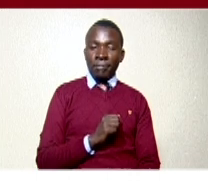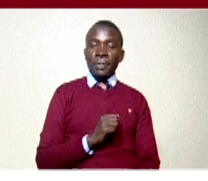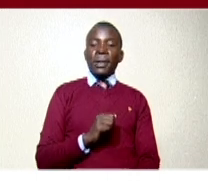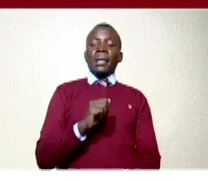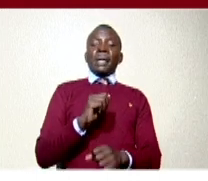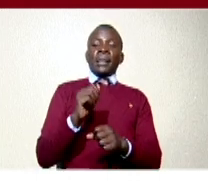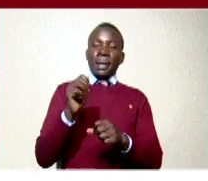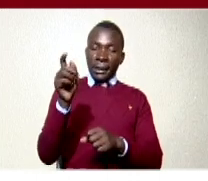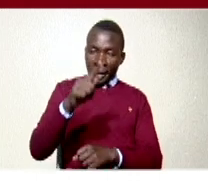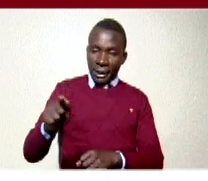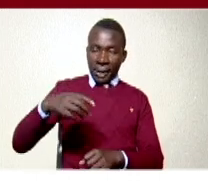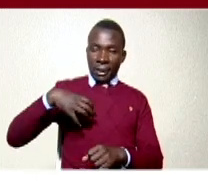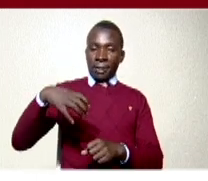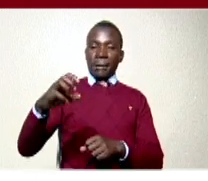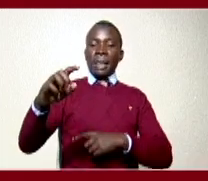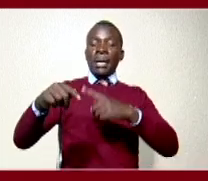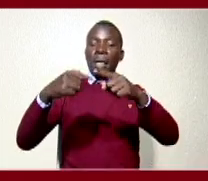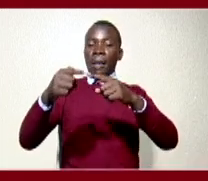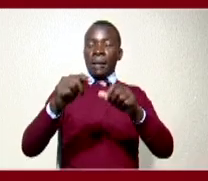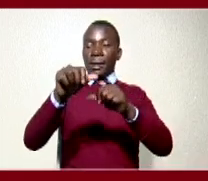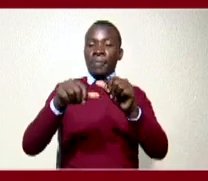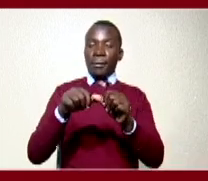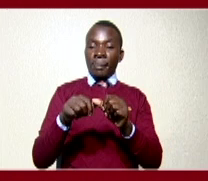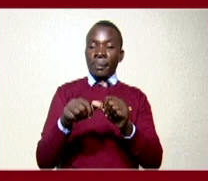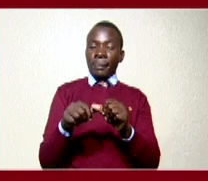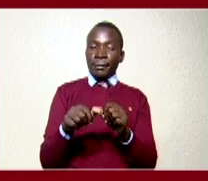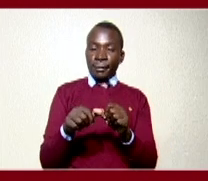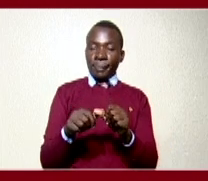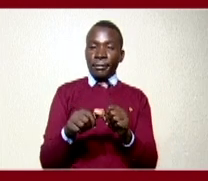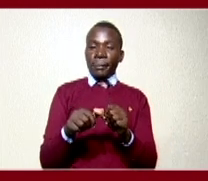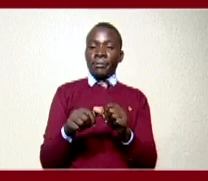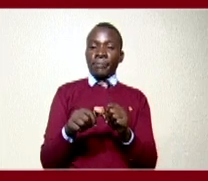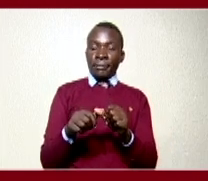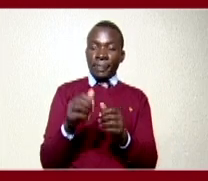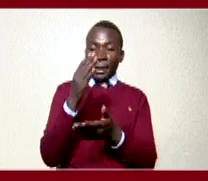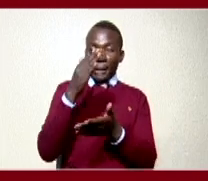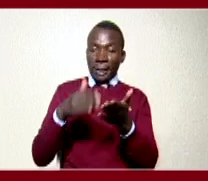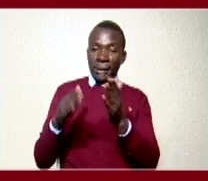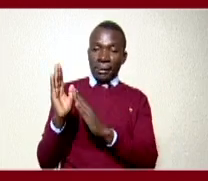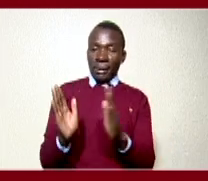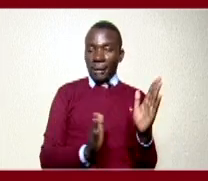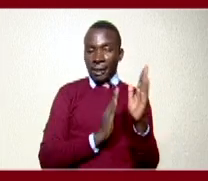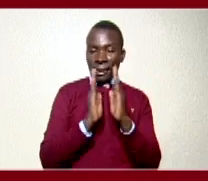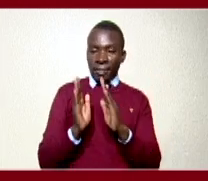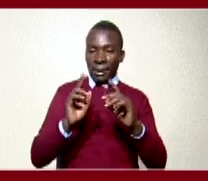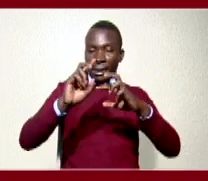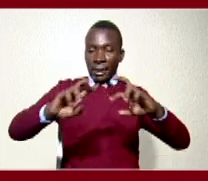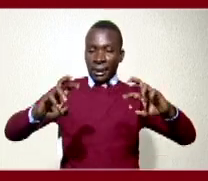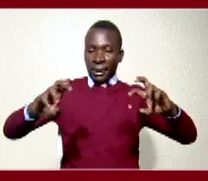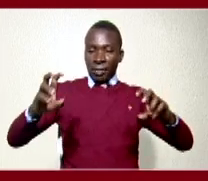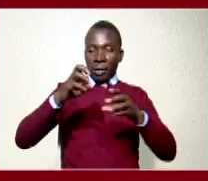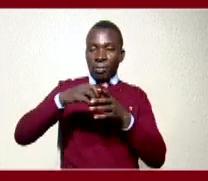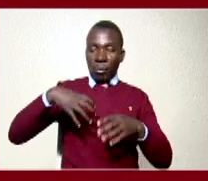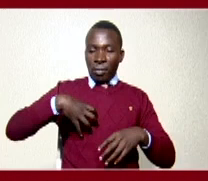by'ubukungu reka twerekeze ku bijyanye na n'igice twahariye isesengura mu bukungu